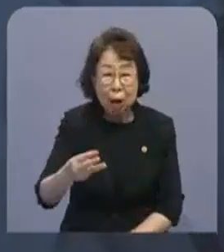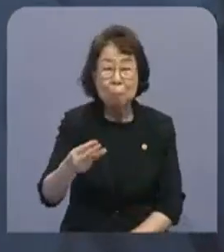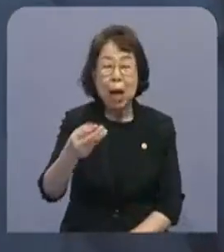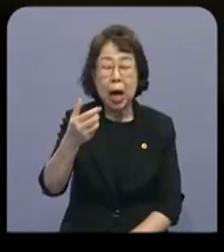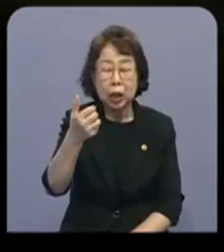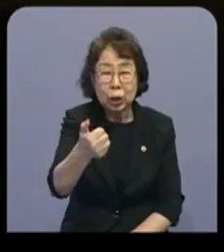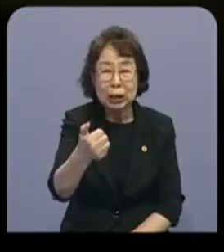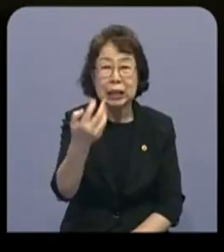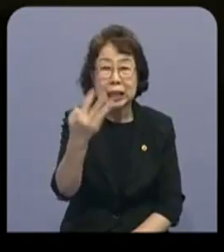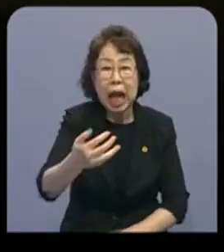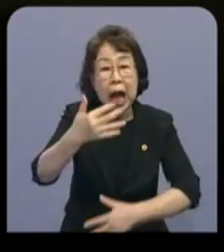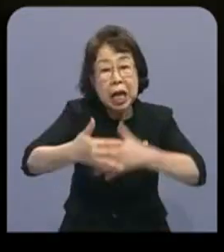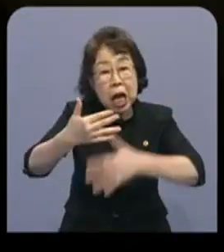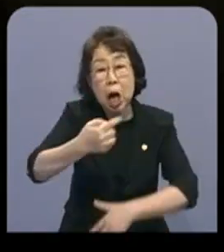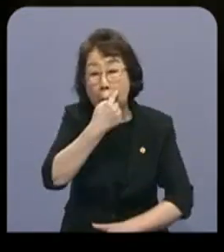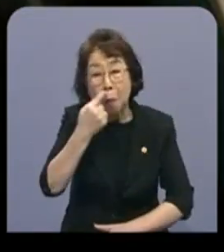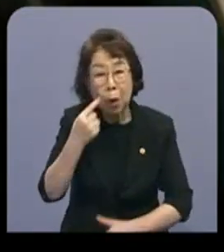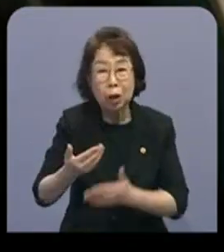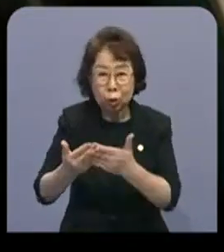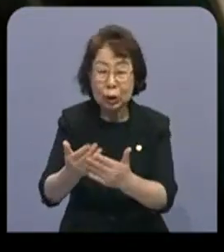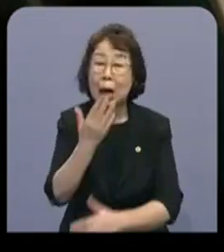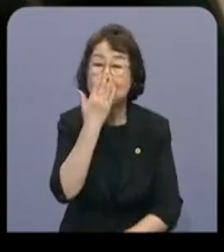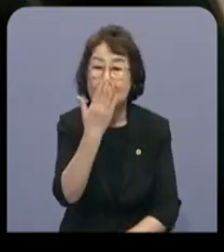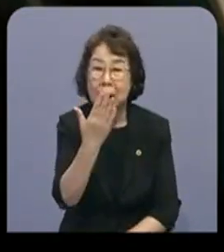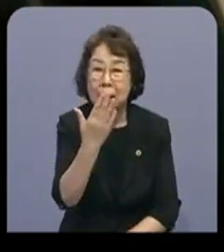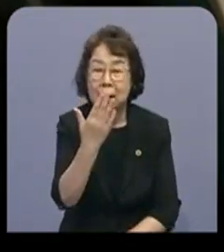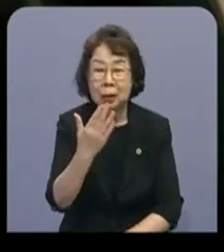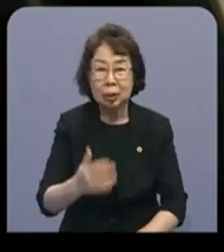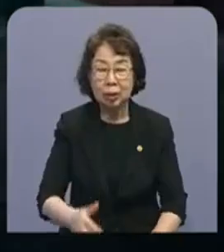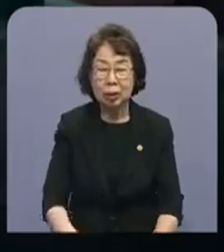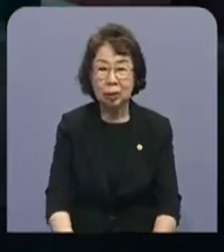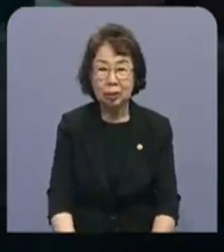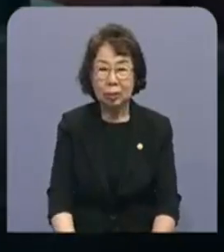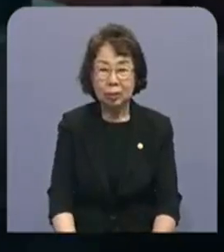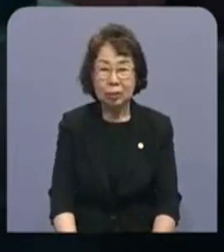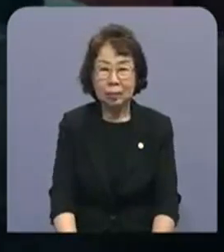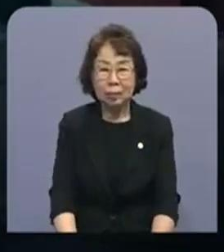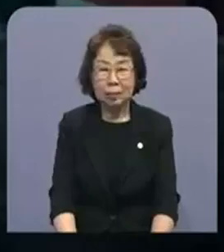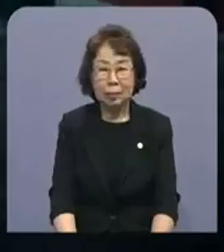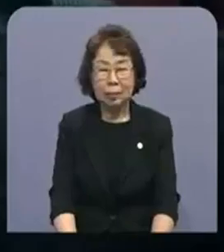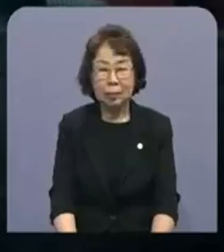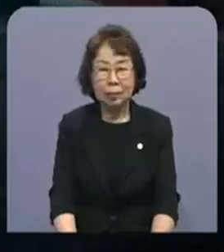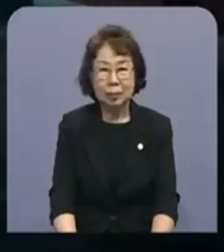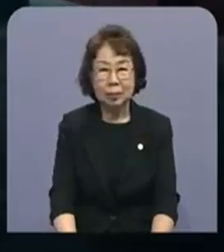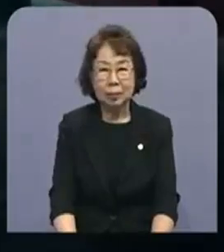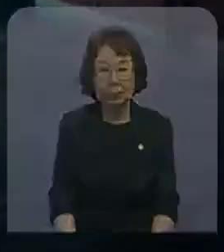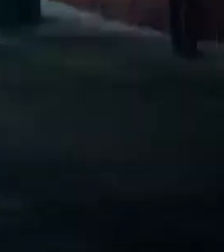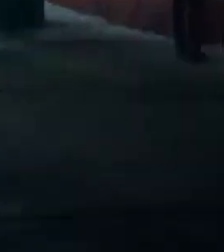354편의 영화를 만날 수 있습니다. KBS 뉴스 최재훈입니다.